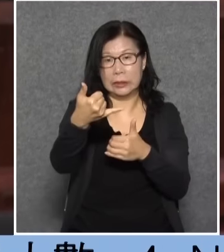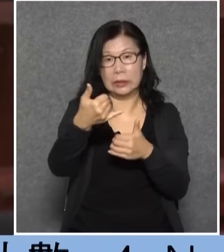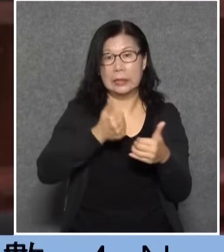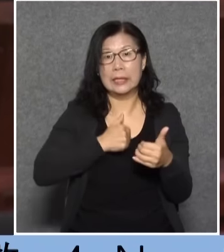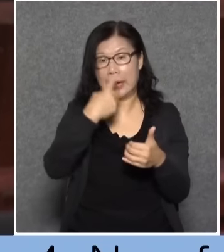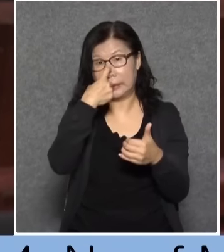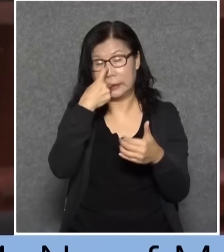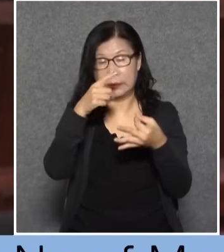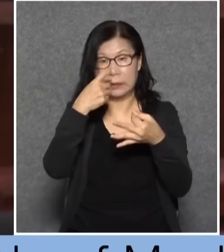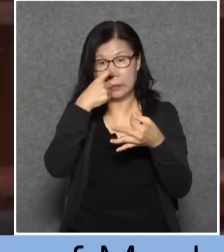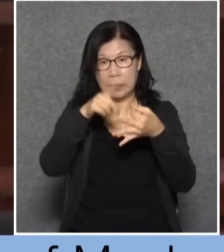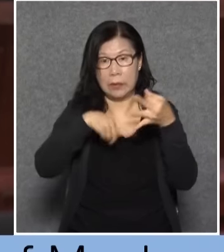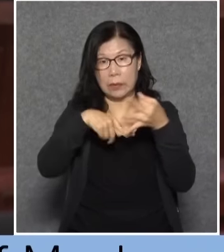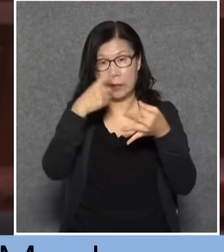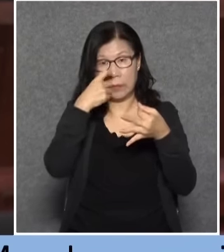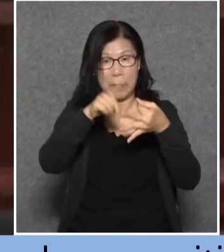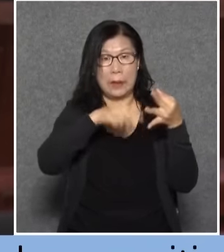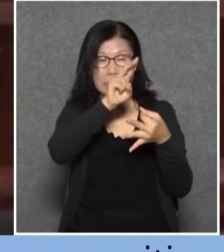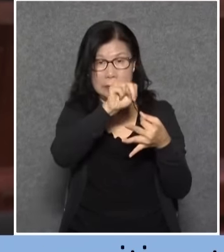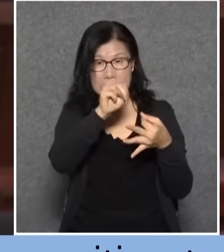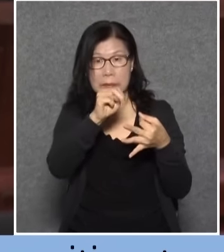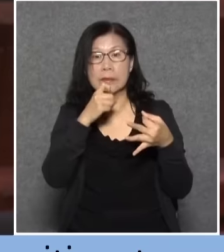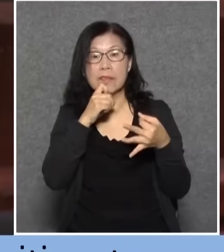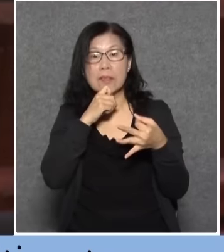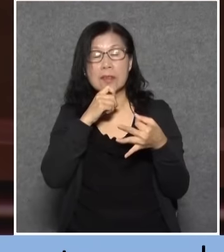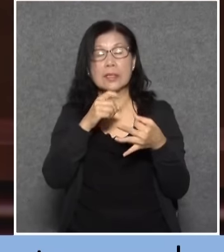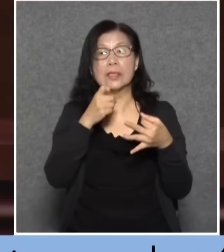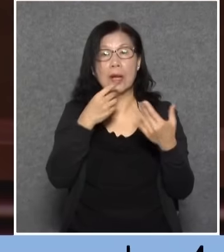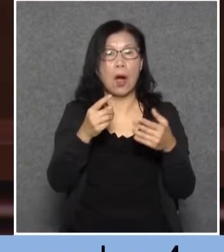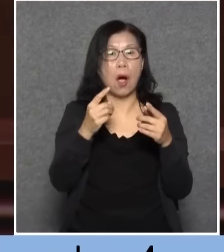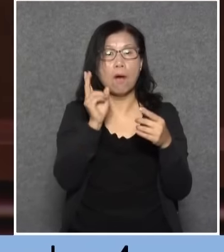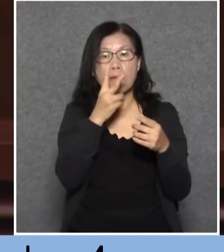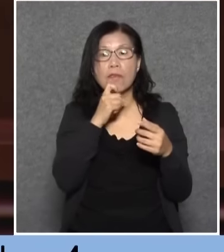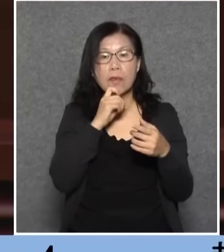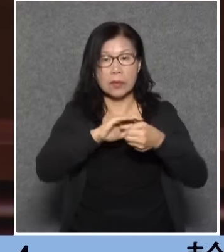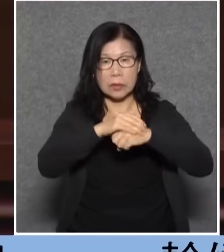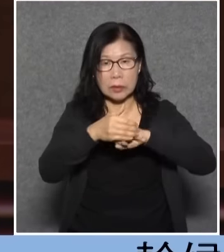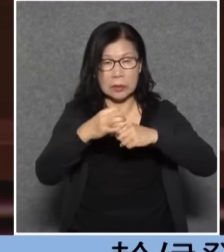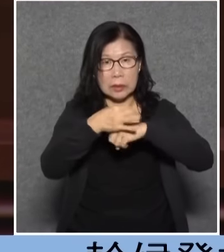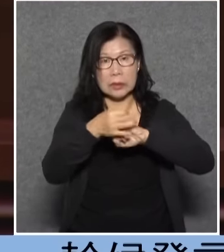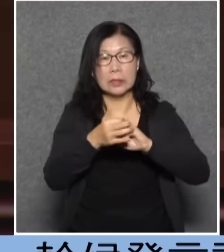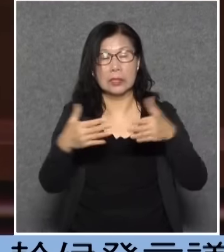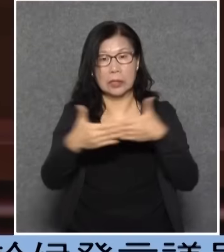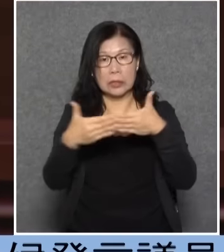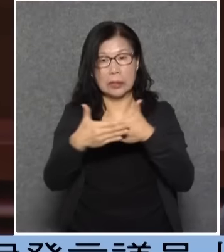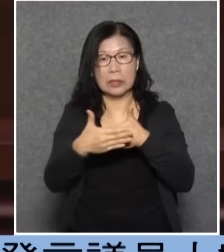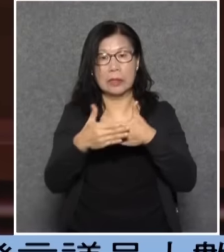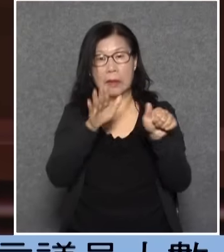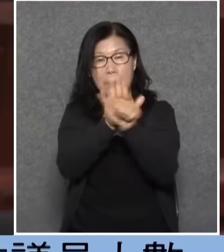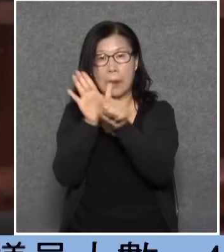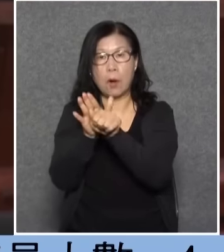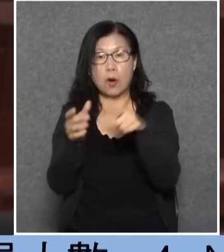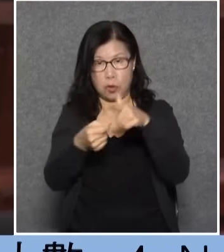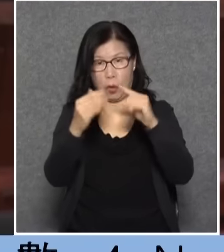的，英文叫做 National Air Traffic Service， 或者可以譯作呢是國家交通航空交通服務有限公